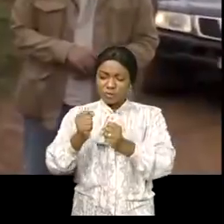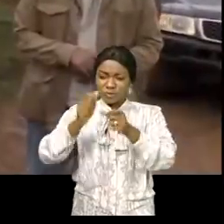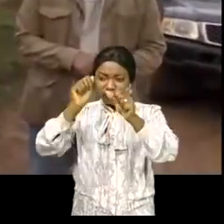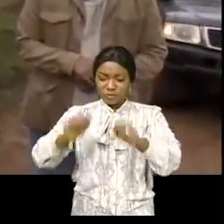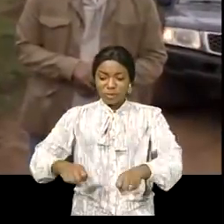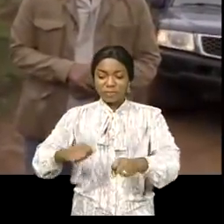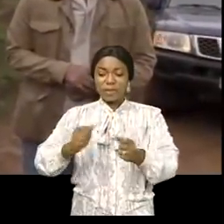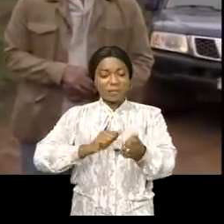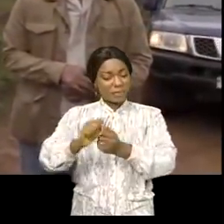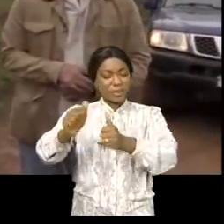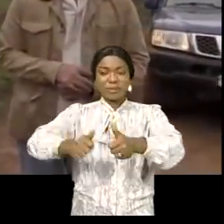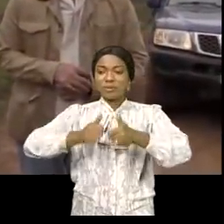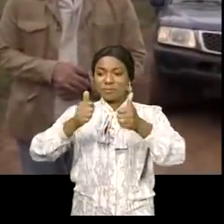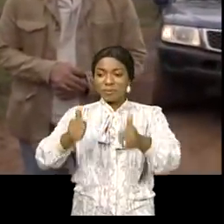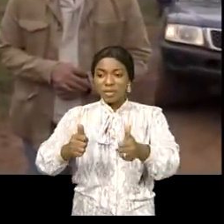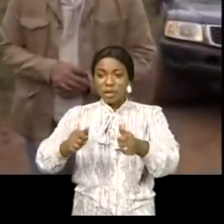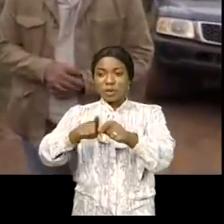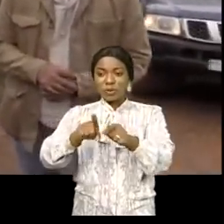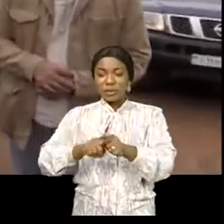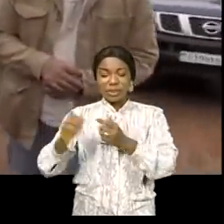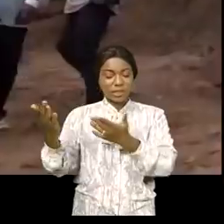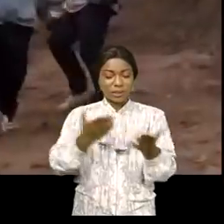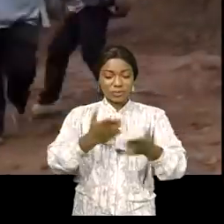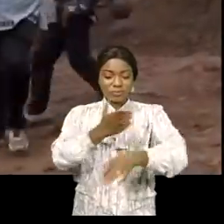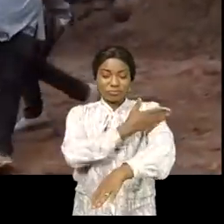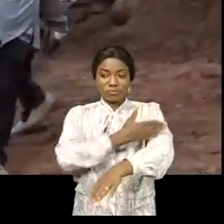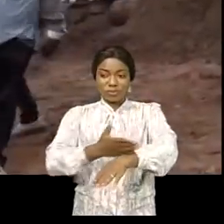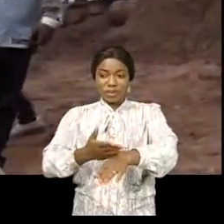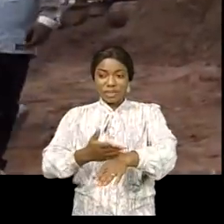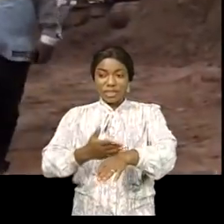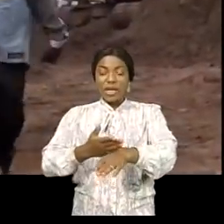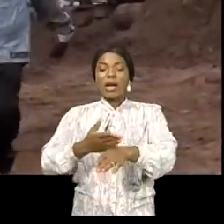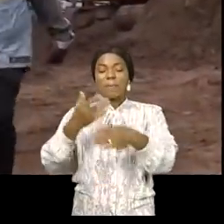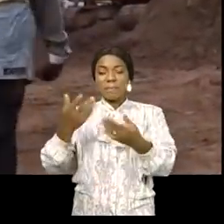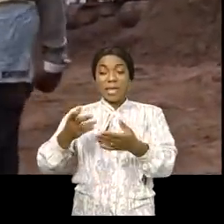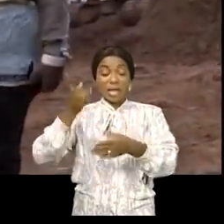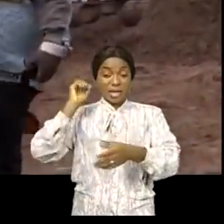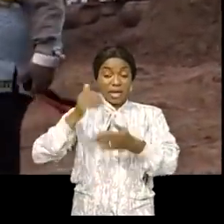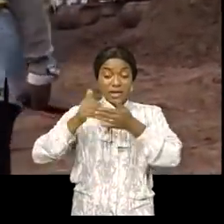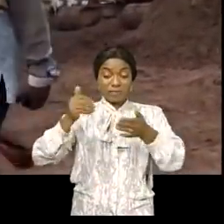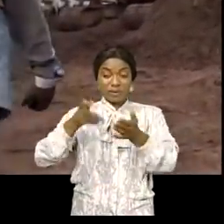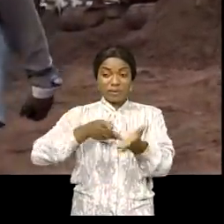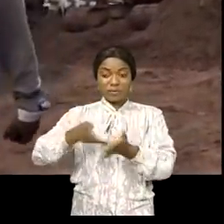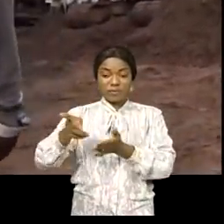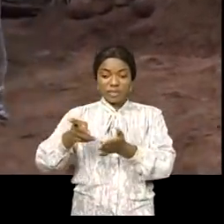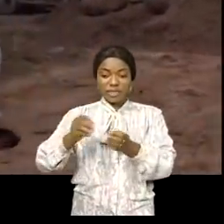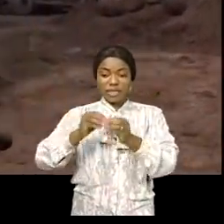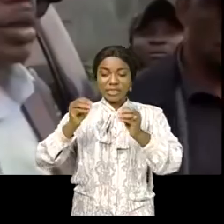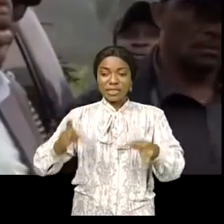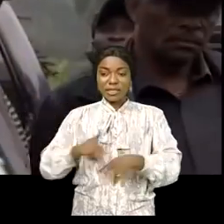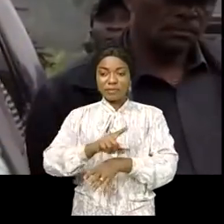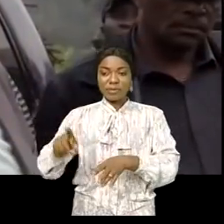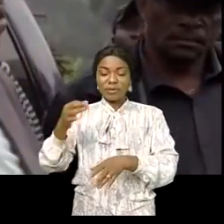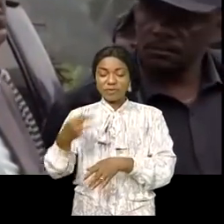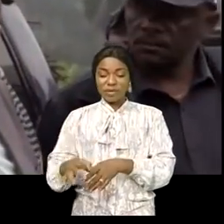prix des transports a été subitement revu à la baisse. Au lieu de 50 000 francs, il se négocie à 25 et 35 000 francs selon le véhicule.